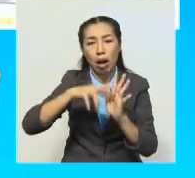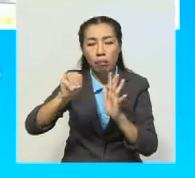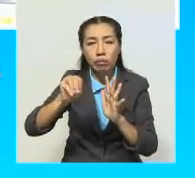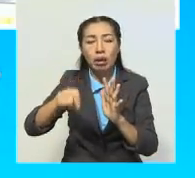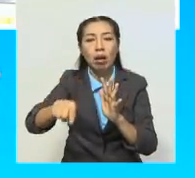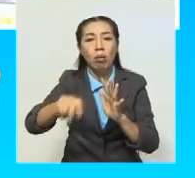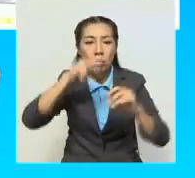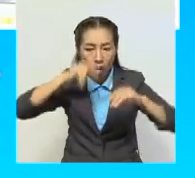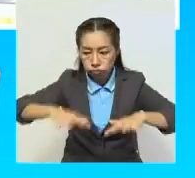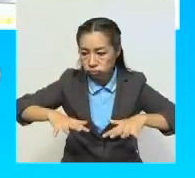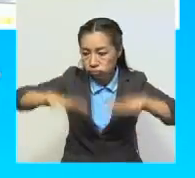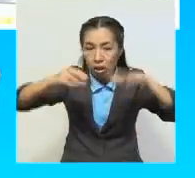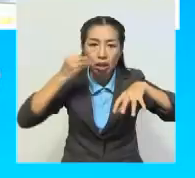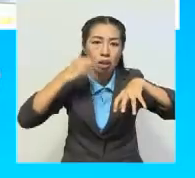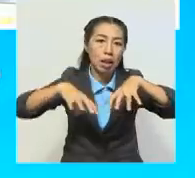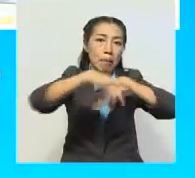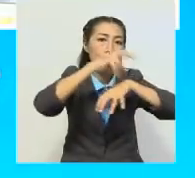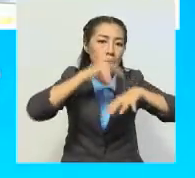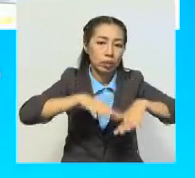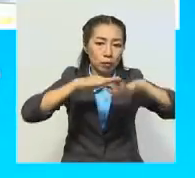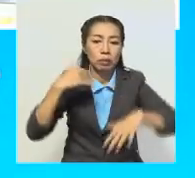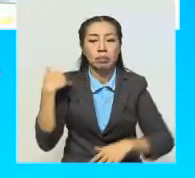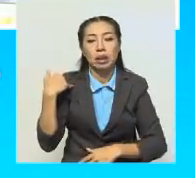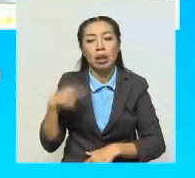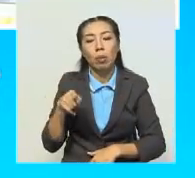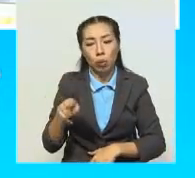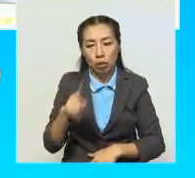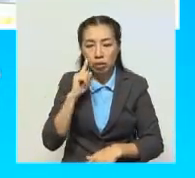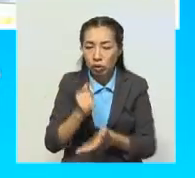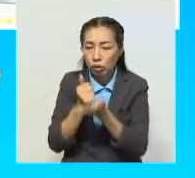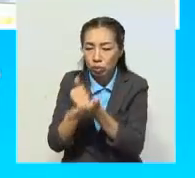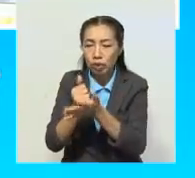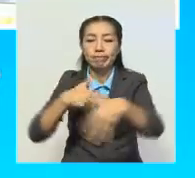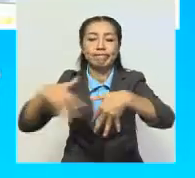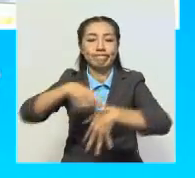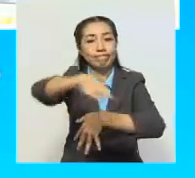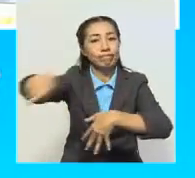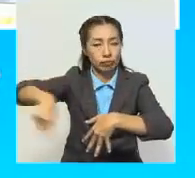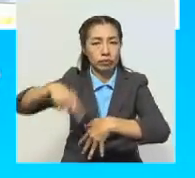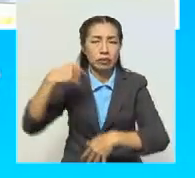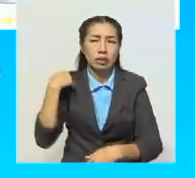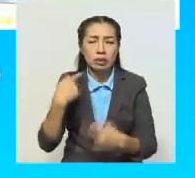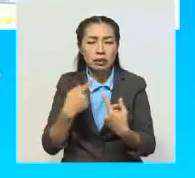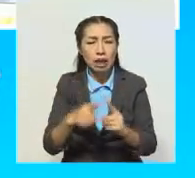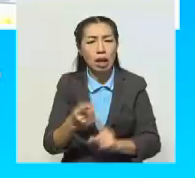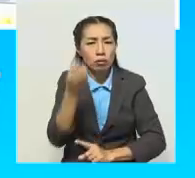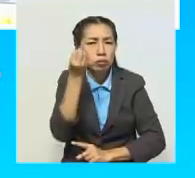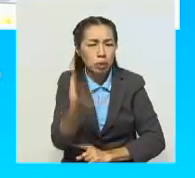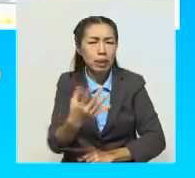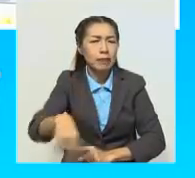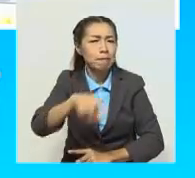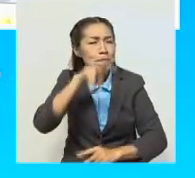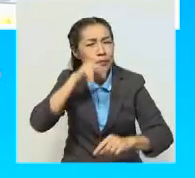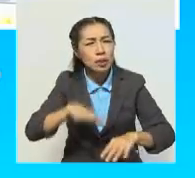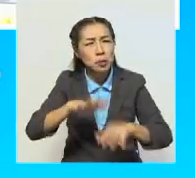ามาในพื้นที่บ้านนะฮะก็ตอนนี้ก็คือต้องดูแลในเรื่องของพี่น้องประชาชนแต่ว่าส่วนใหญ่ก็คือยังท่วมอยู่ใน